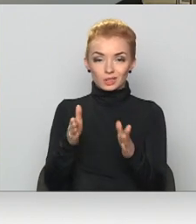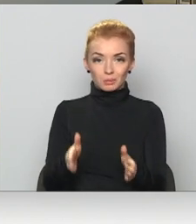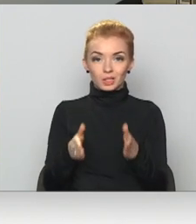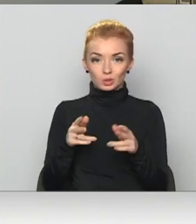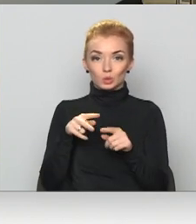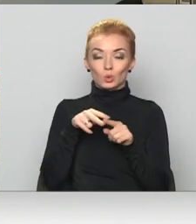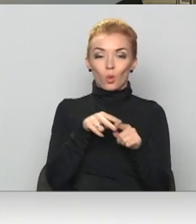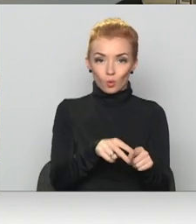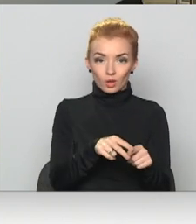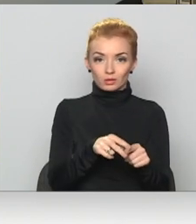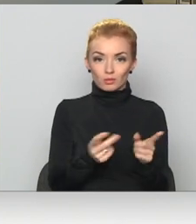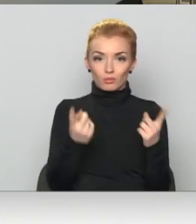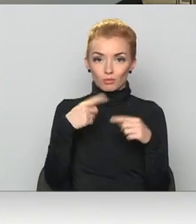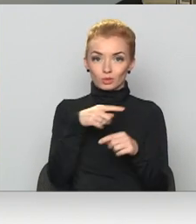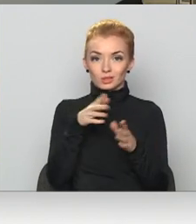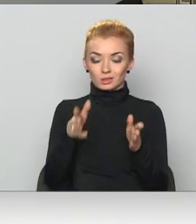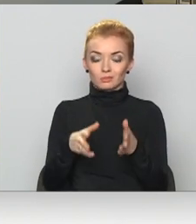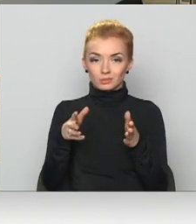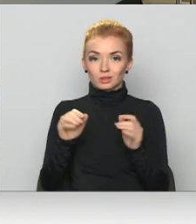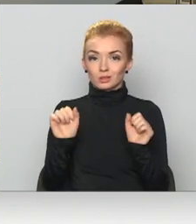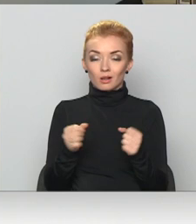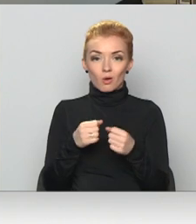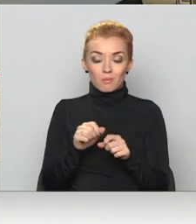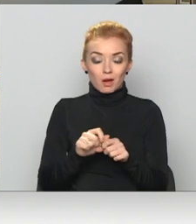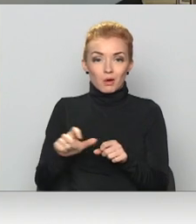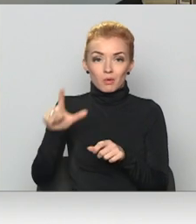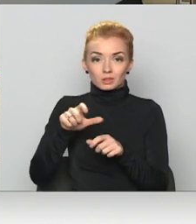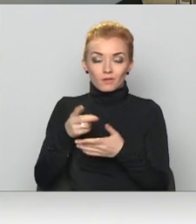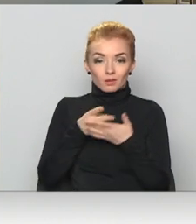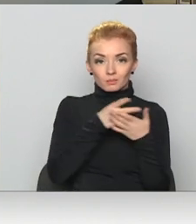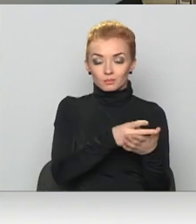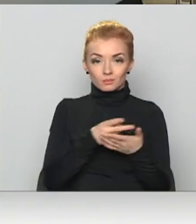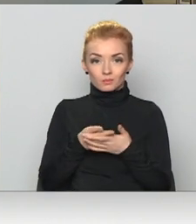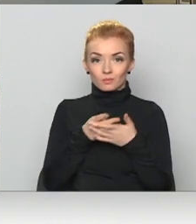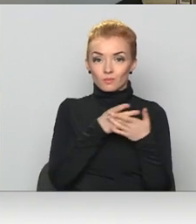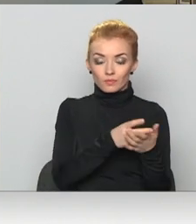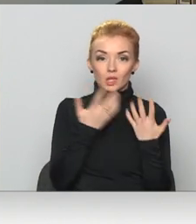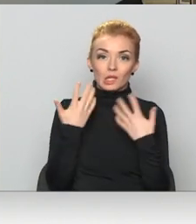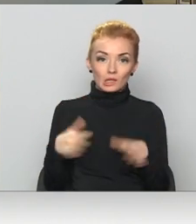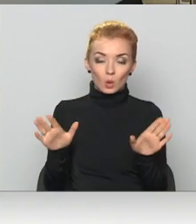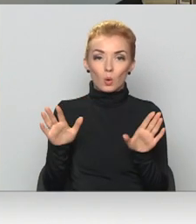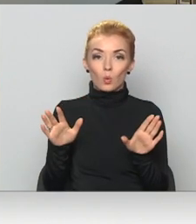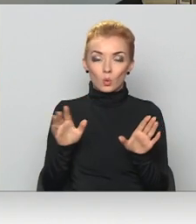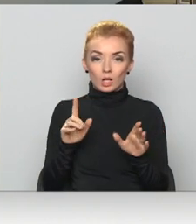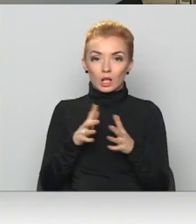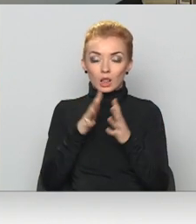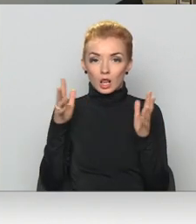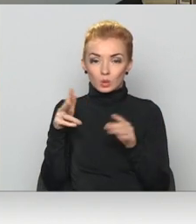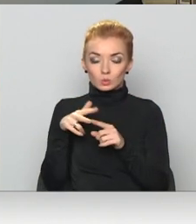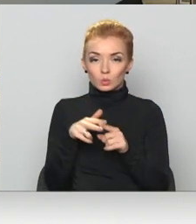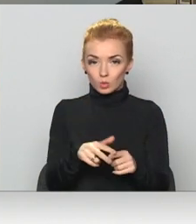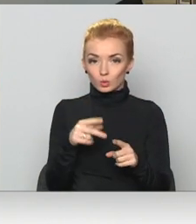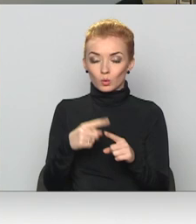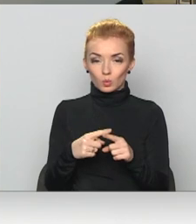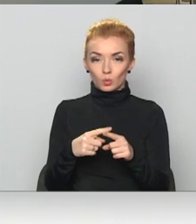kā zināms, izplatoties ļoti strauji COVID-19 pēdējā mēneša laikā, ka slimnīcas jau būtībā ir pārslogotas,